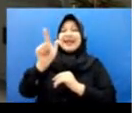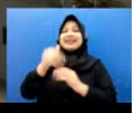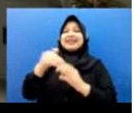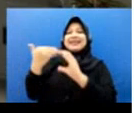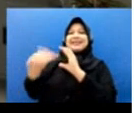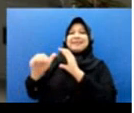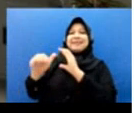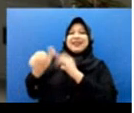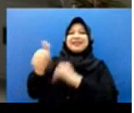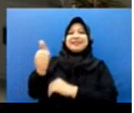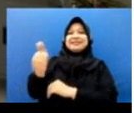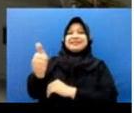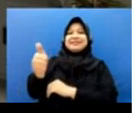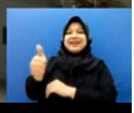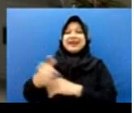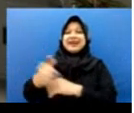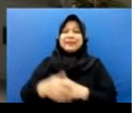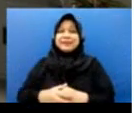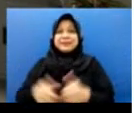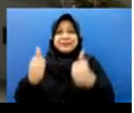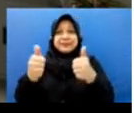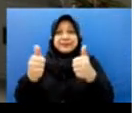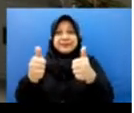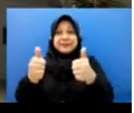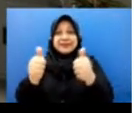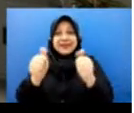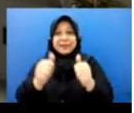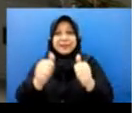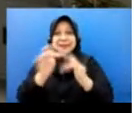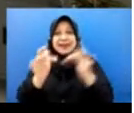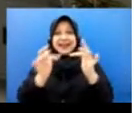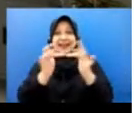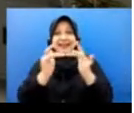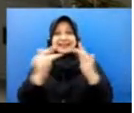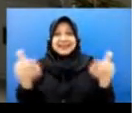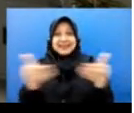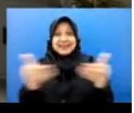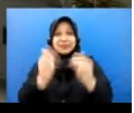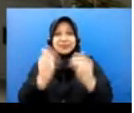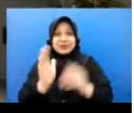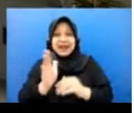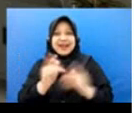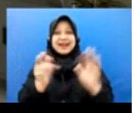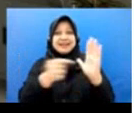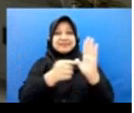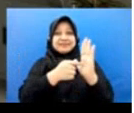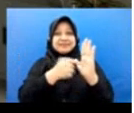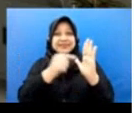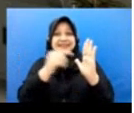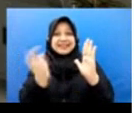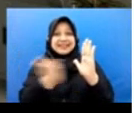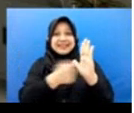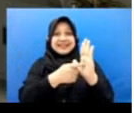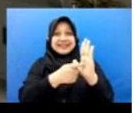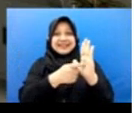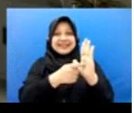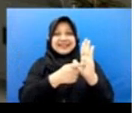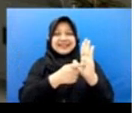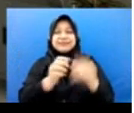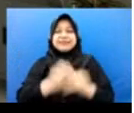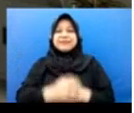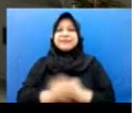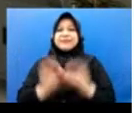Ibu? Sudah ketemu linknya? Langsung diklik tautannya. Oke. Baiklah, kalau